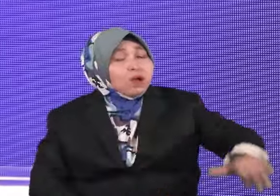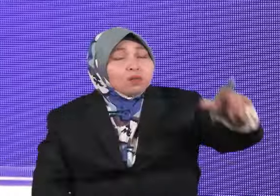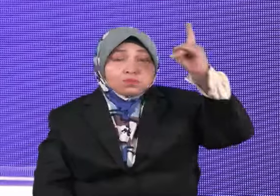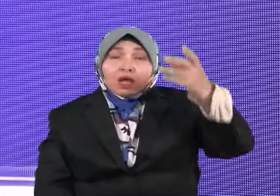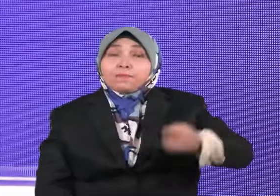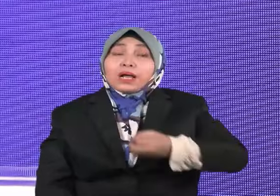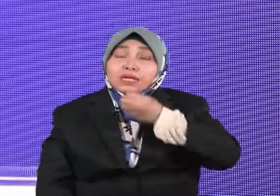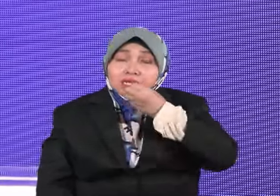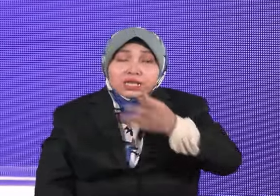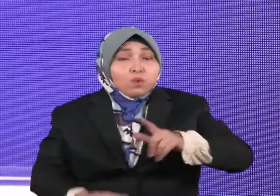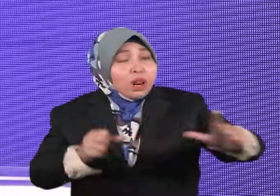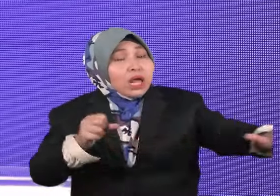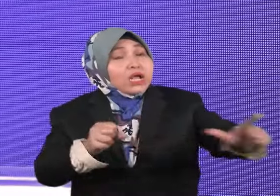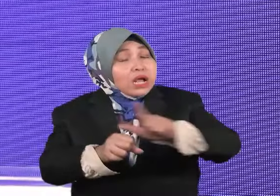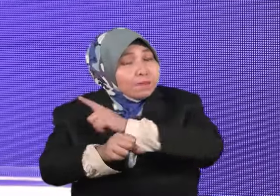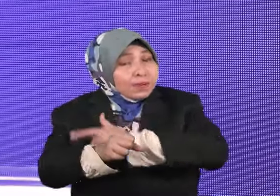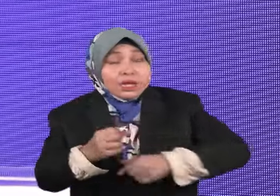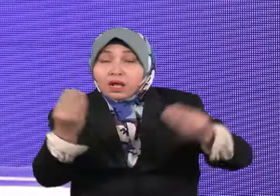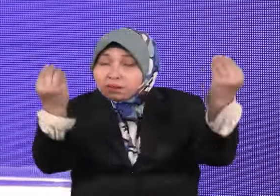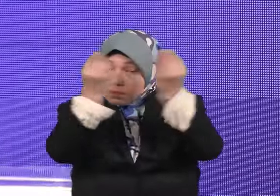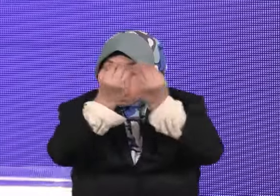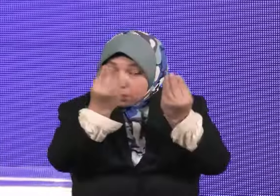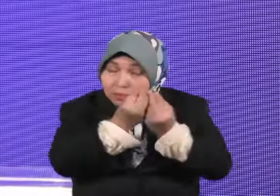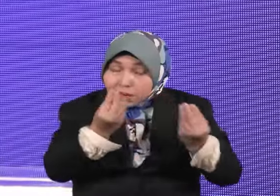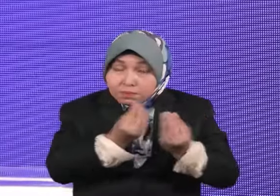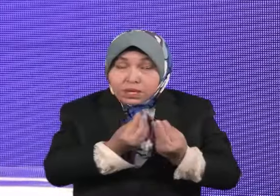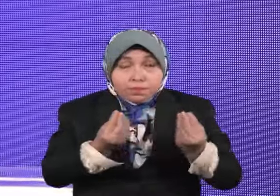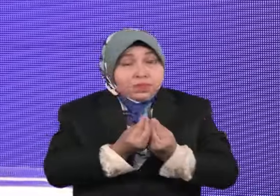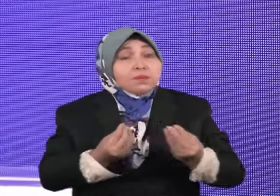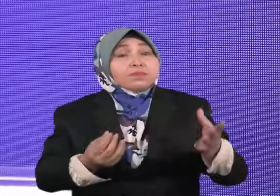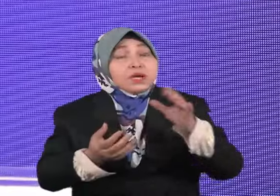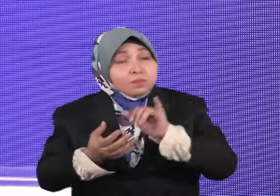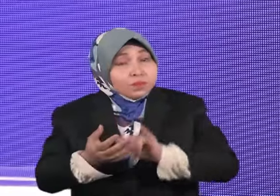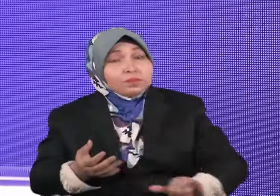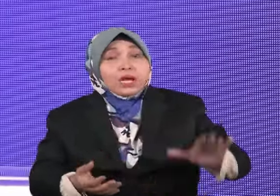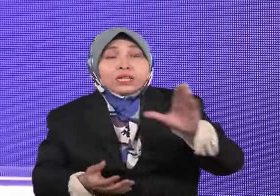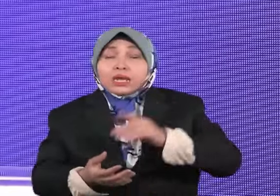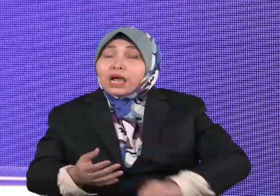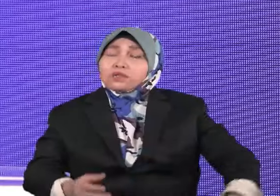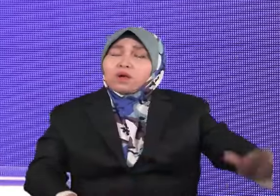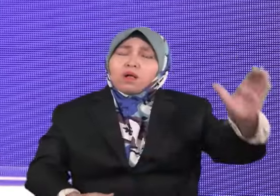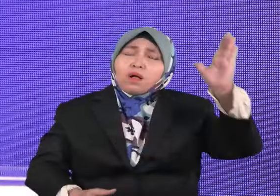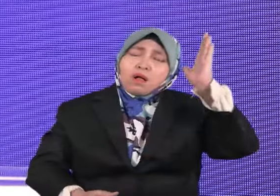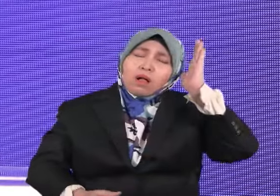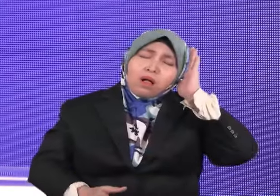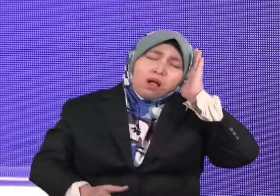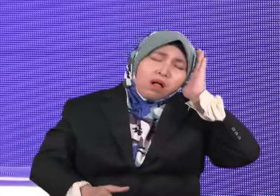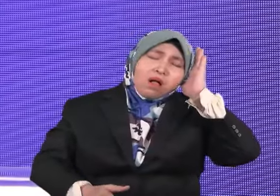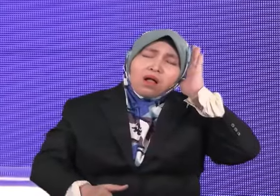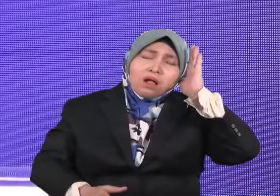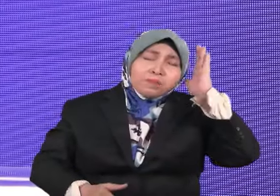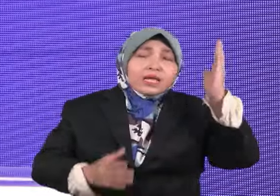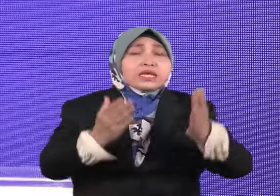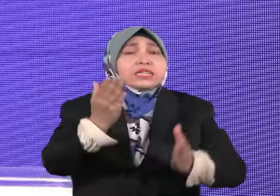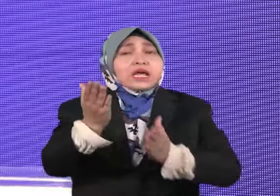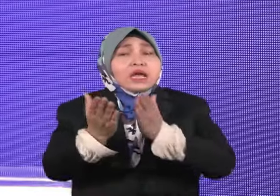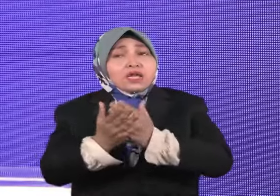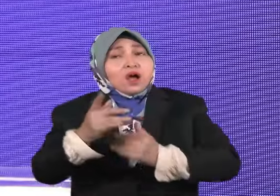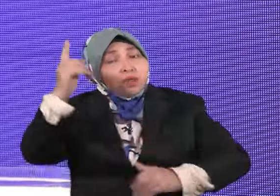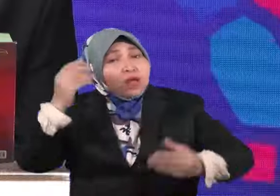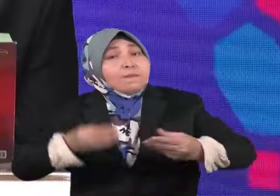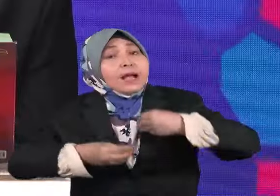iddah, lengkapkanlah bilangannya, walitukabbirullaha ala ma hadakum, bertakbirlah ya atas hidayah yang Allah berikan